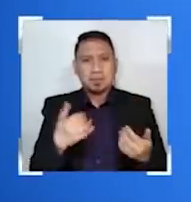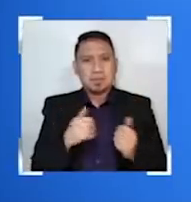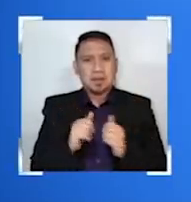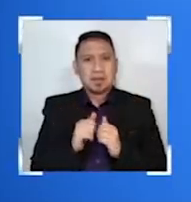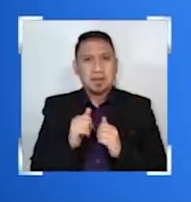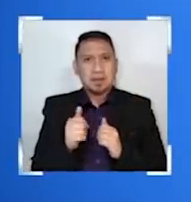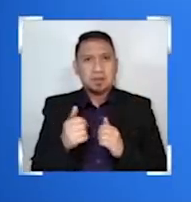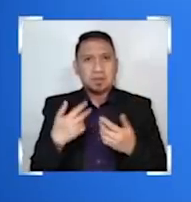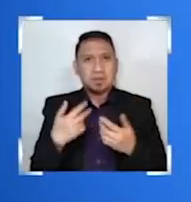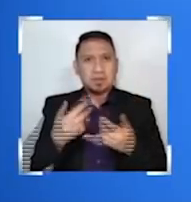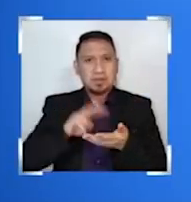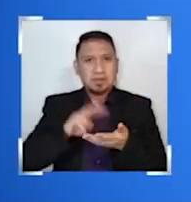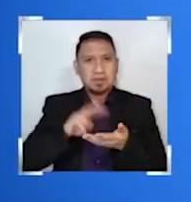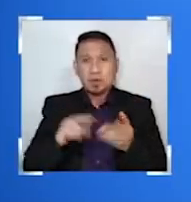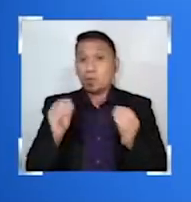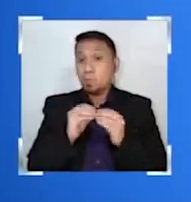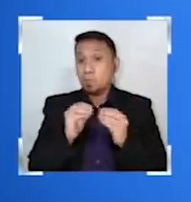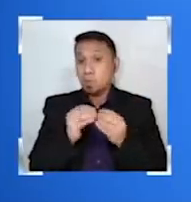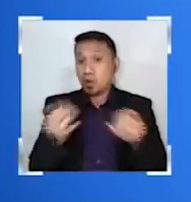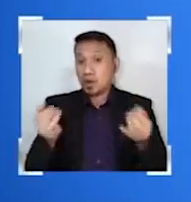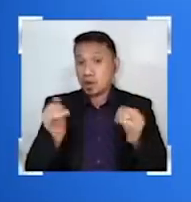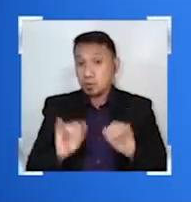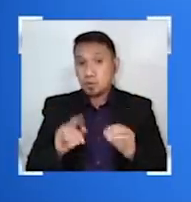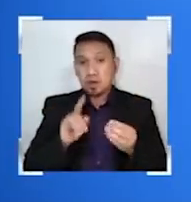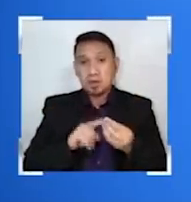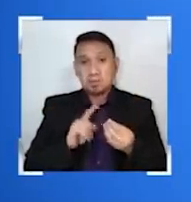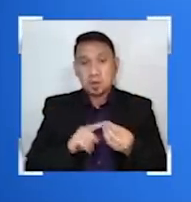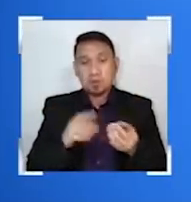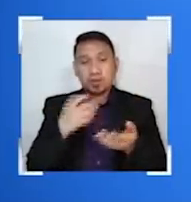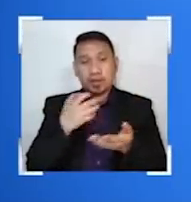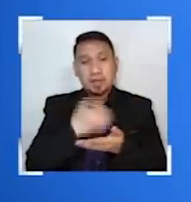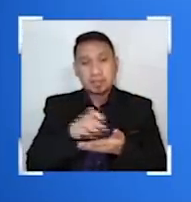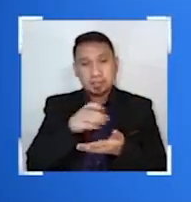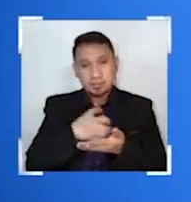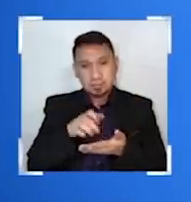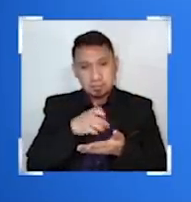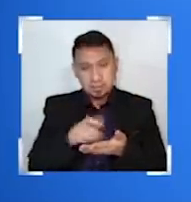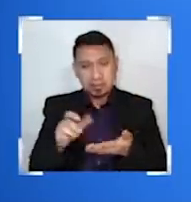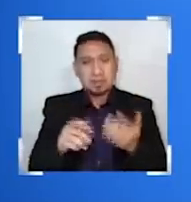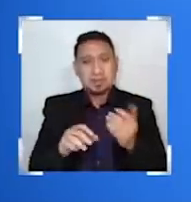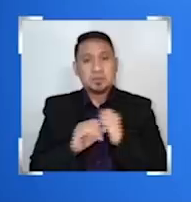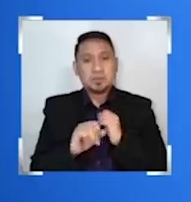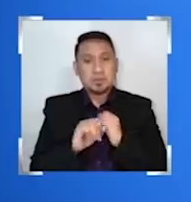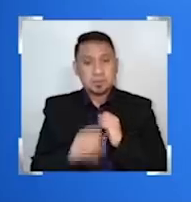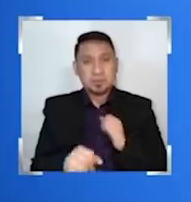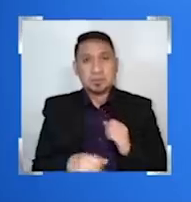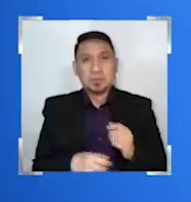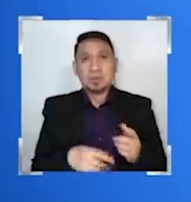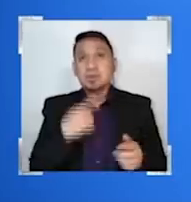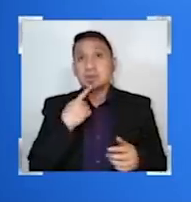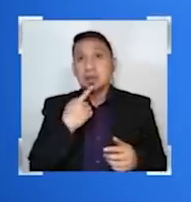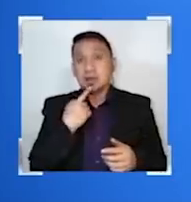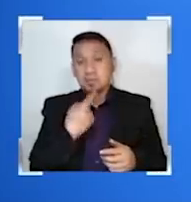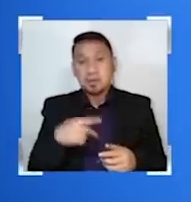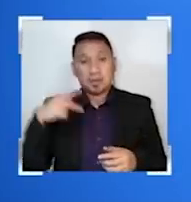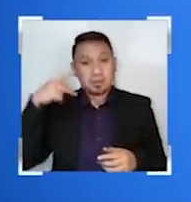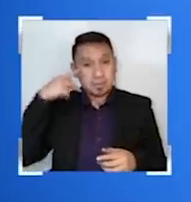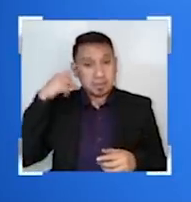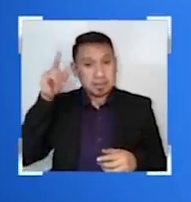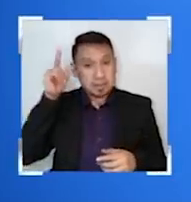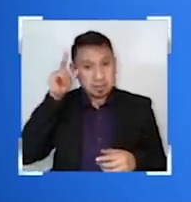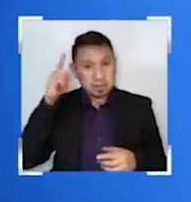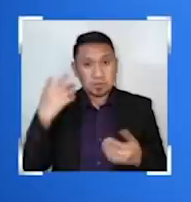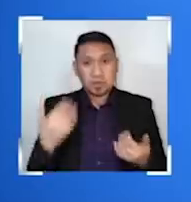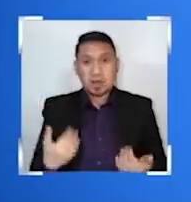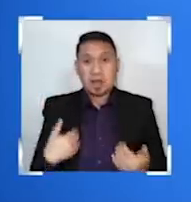Mas issue daw ito ng gastusin sa kampanya ng kanilang local candidates. Sabi ni Lacson, hinihingan daw siya ng chief of